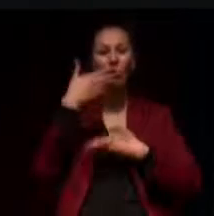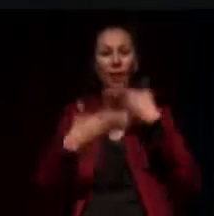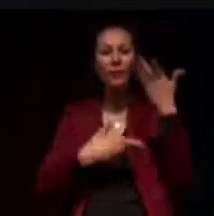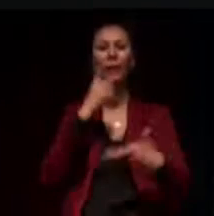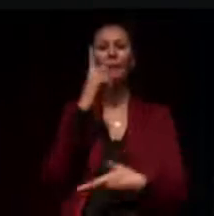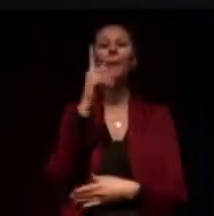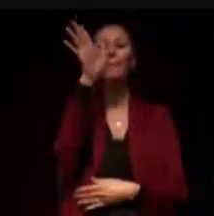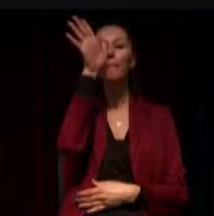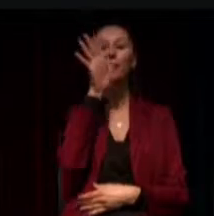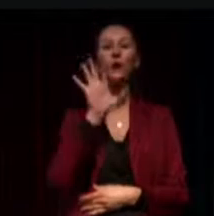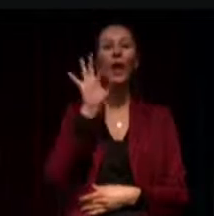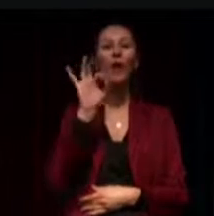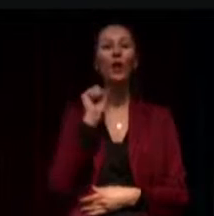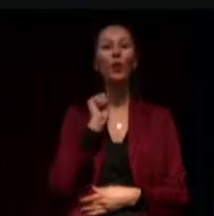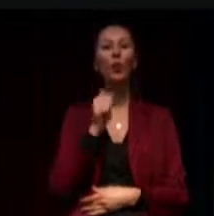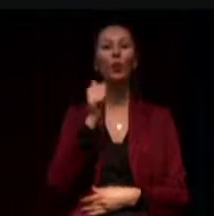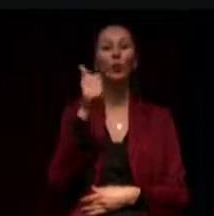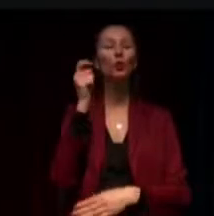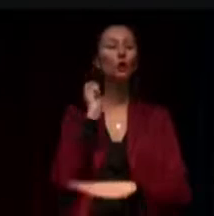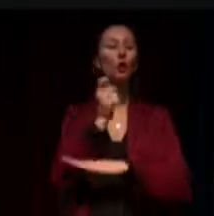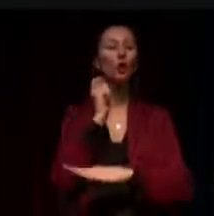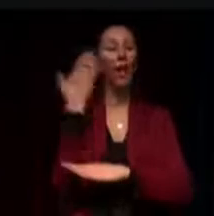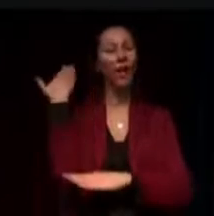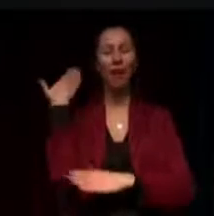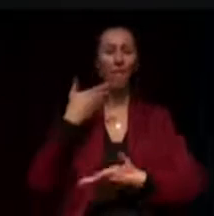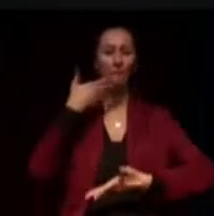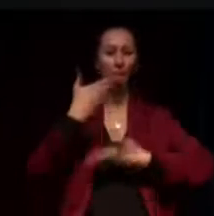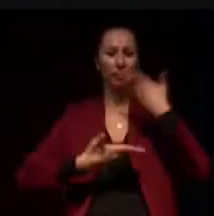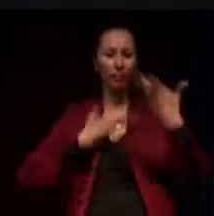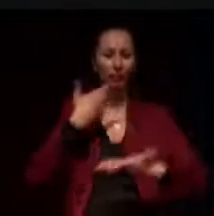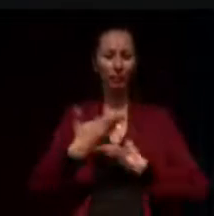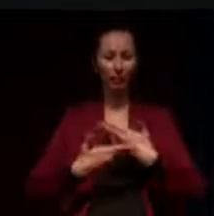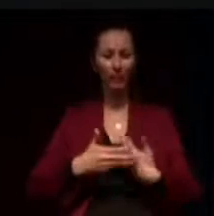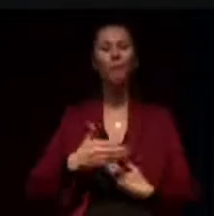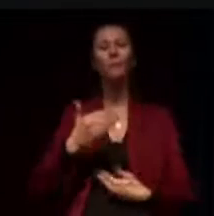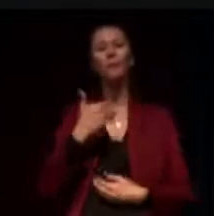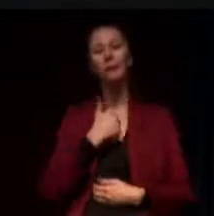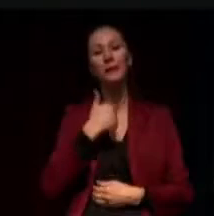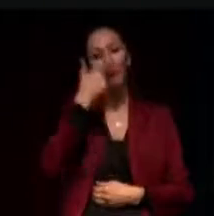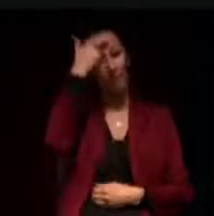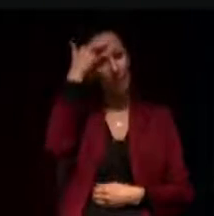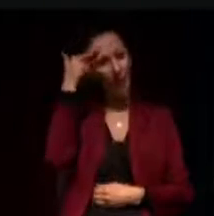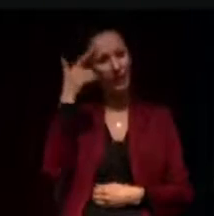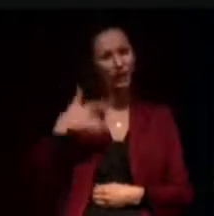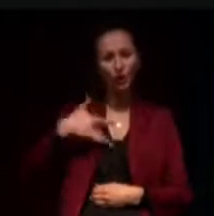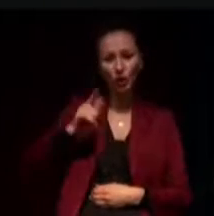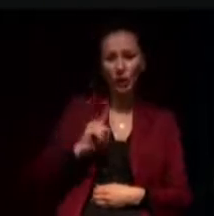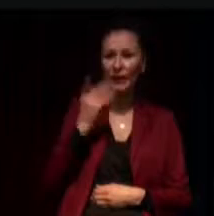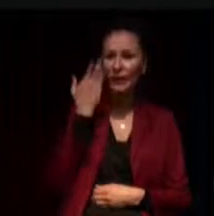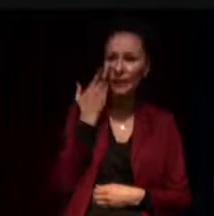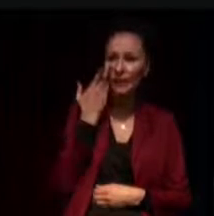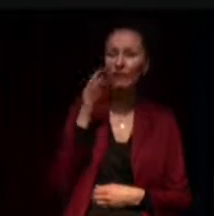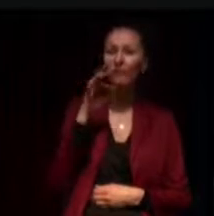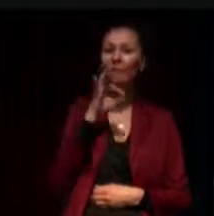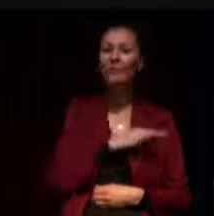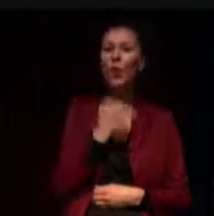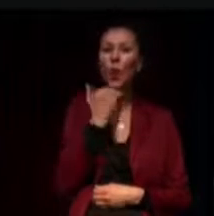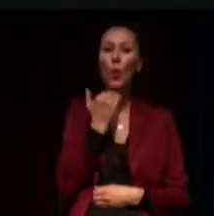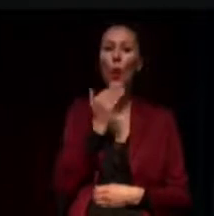bir 550 günlük sunumunu izledik. Biz belki canlı izleme fırsatı bulamadık